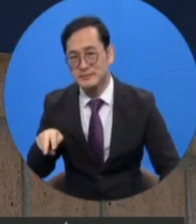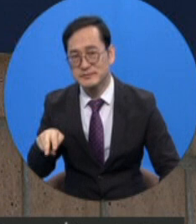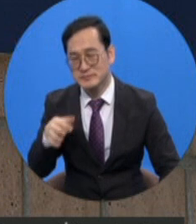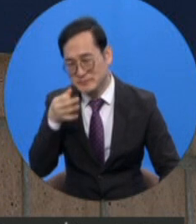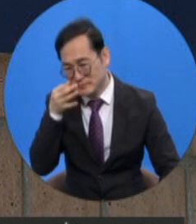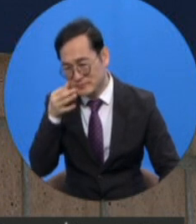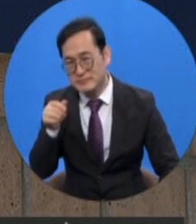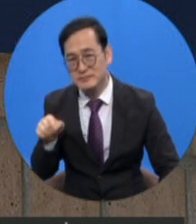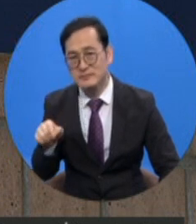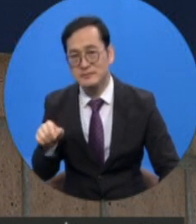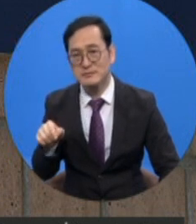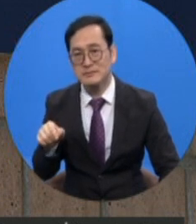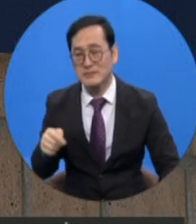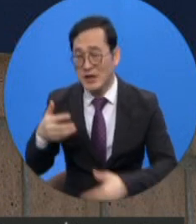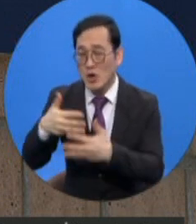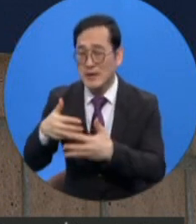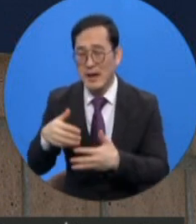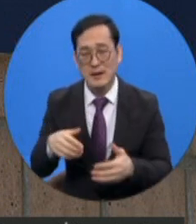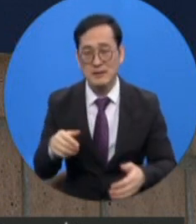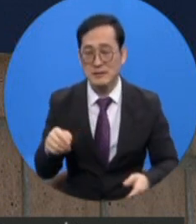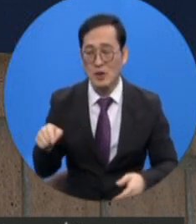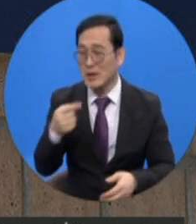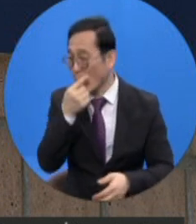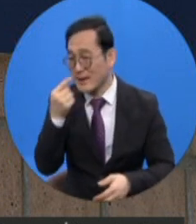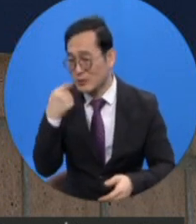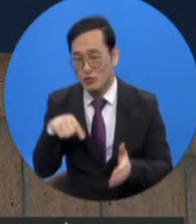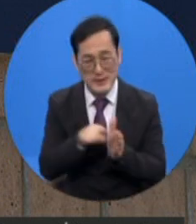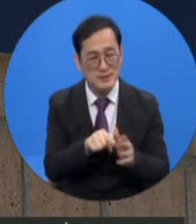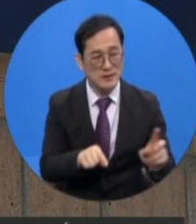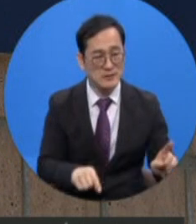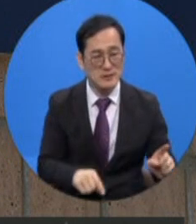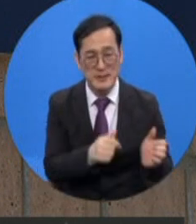의원의 변호인과 참석을 했습니다. 그냥 수행비서예요.